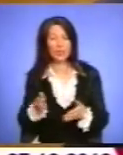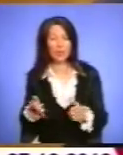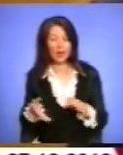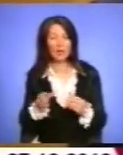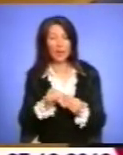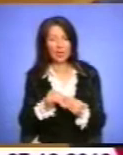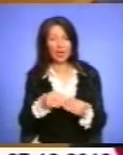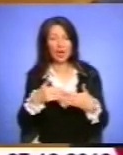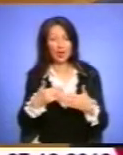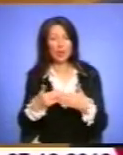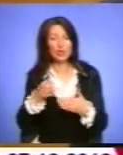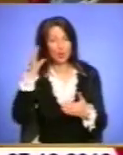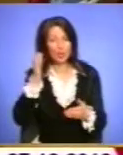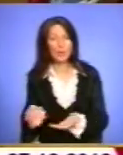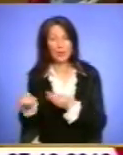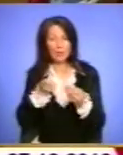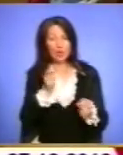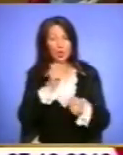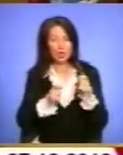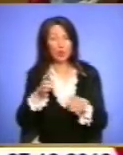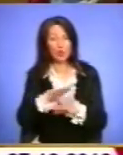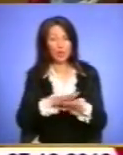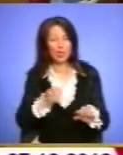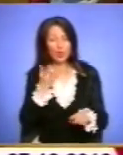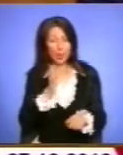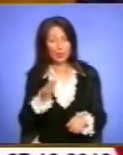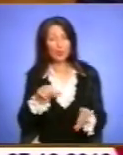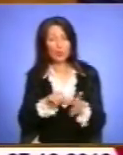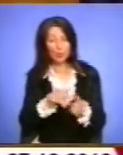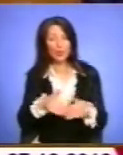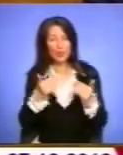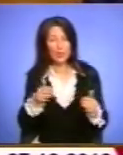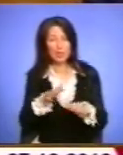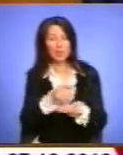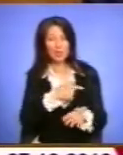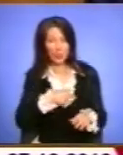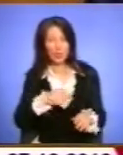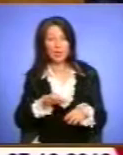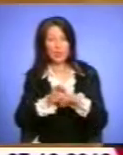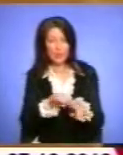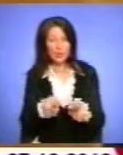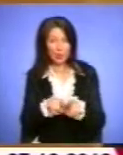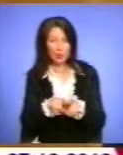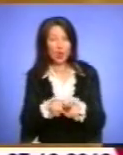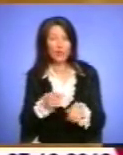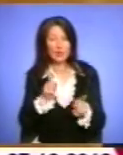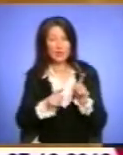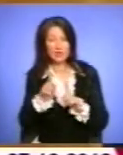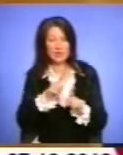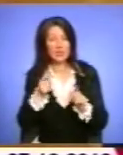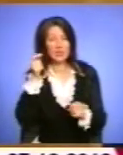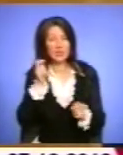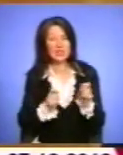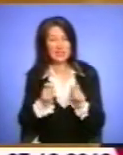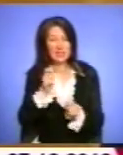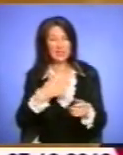перенести до сесійної зали. І заодно, коли будуть присутні більшість депутатів, провести засідання сесії. У нас була особиста домовленість,